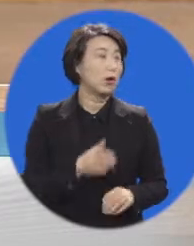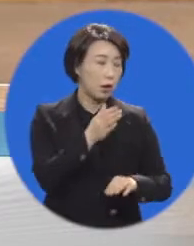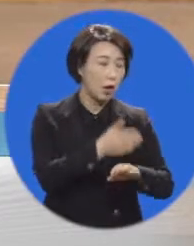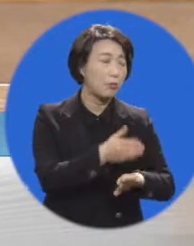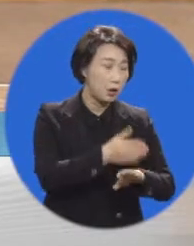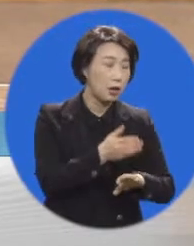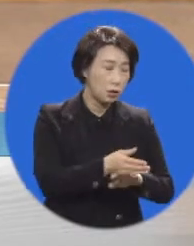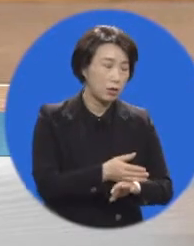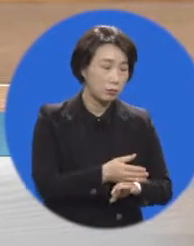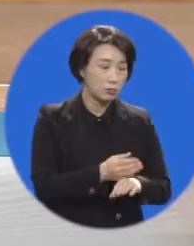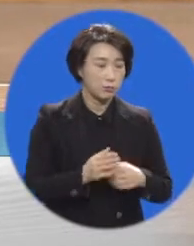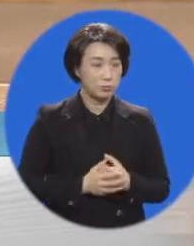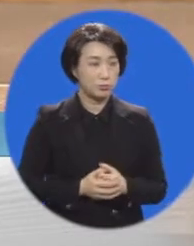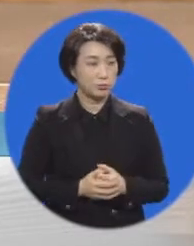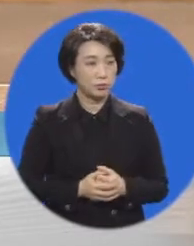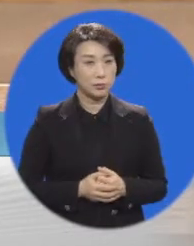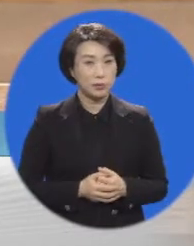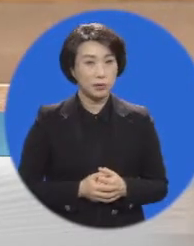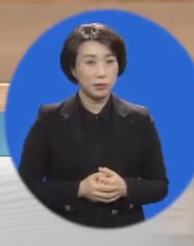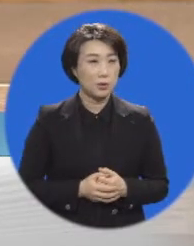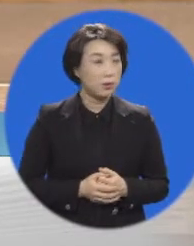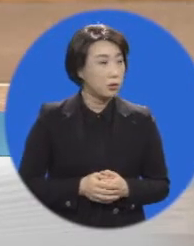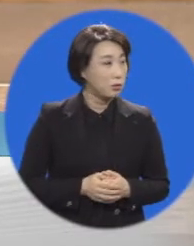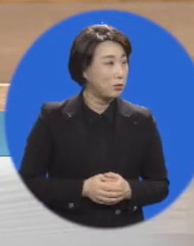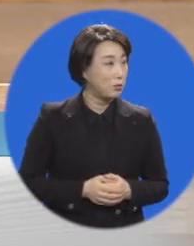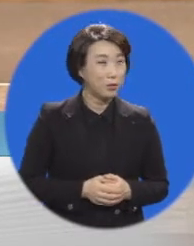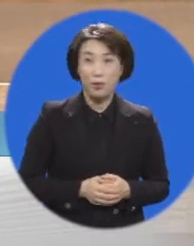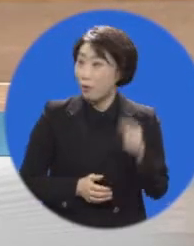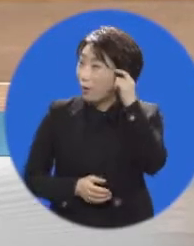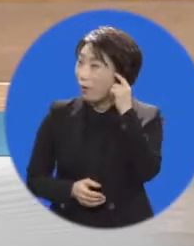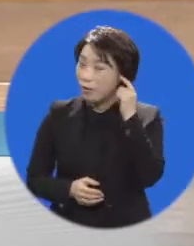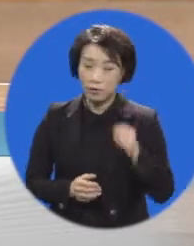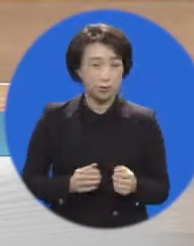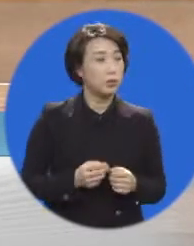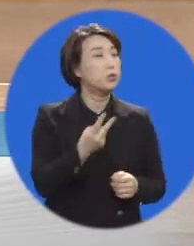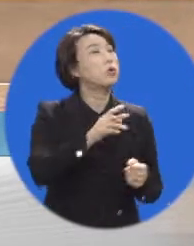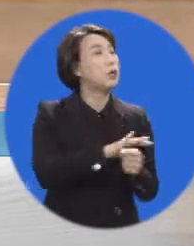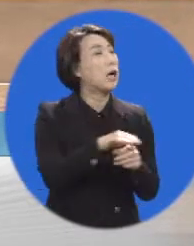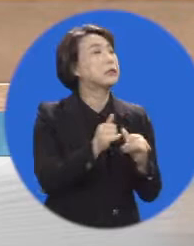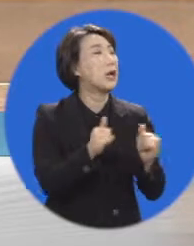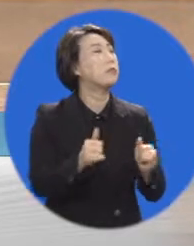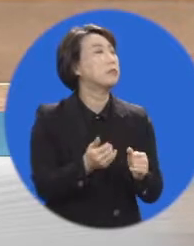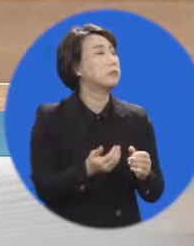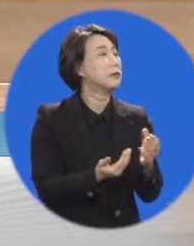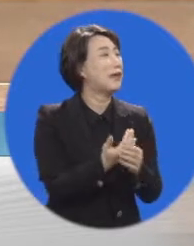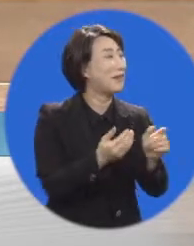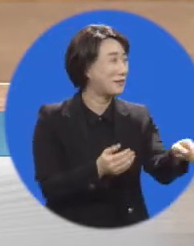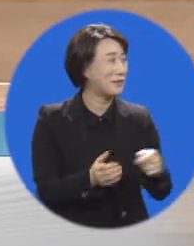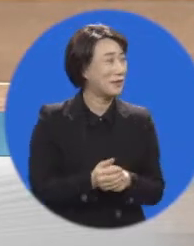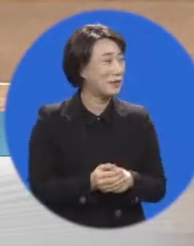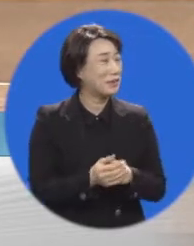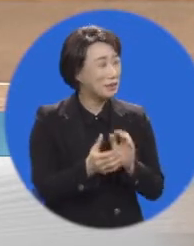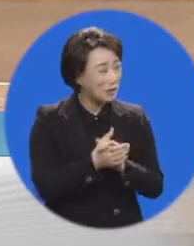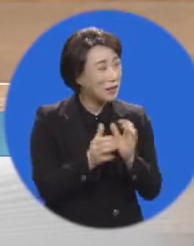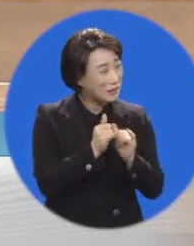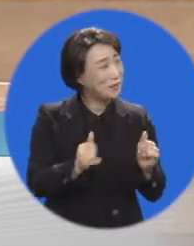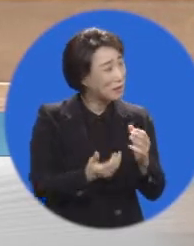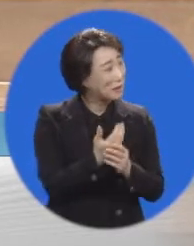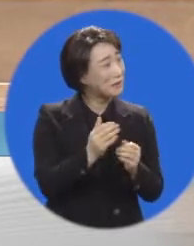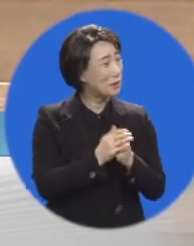감사하다. 왜? 또 사랑할 사람 생겼고 기도할 사람 생겼고